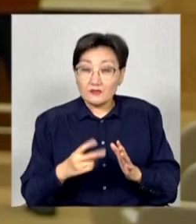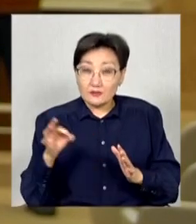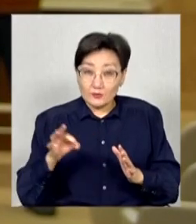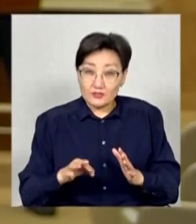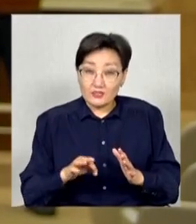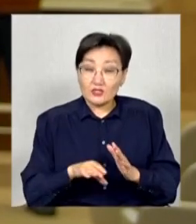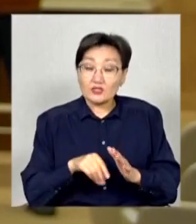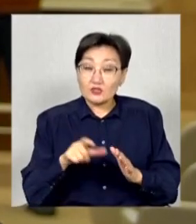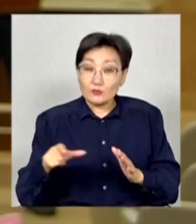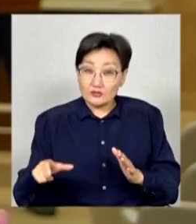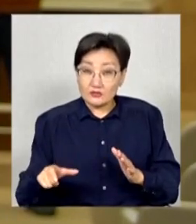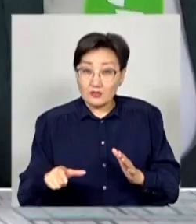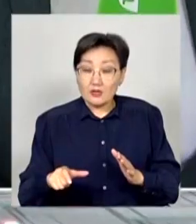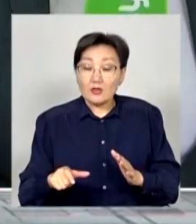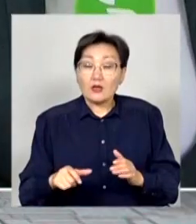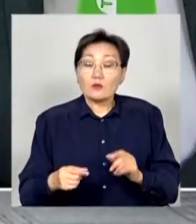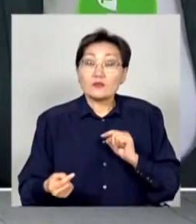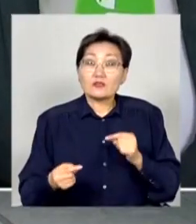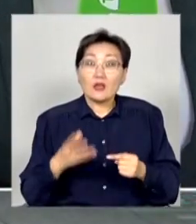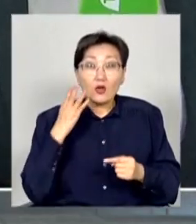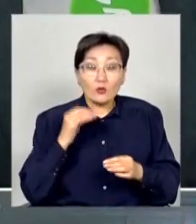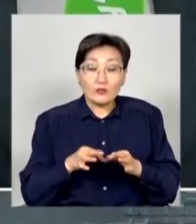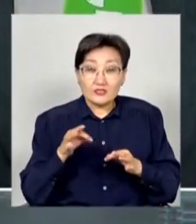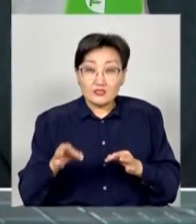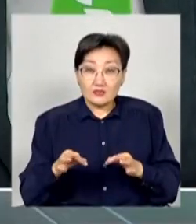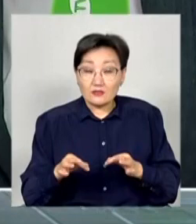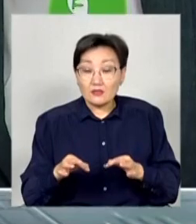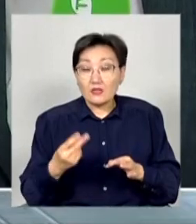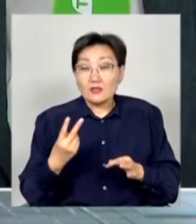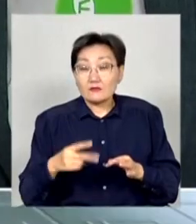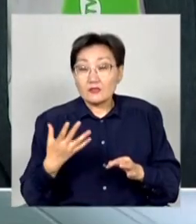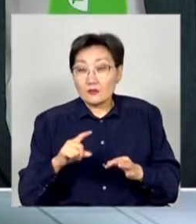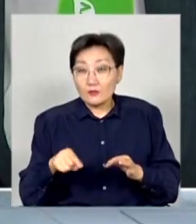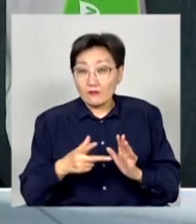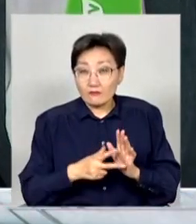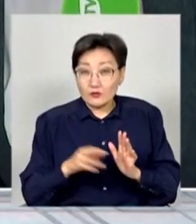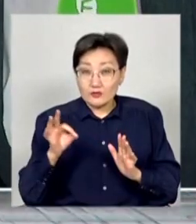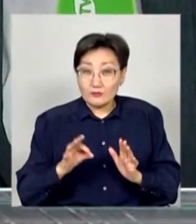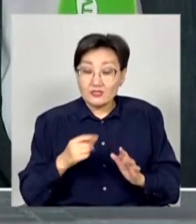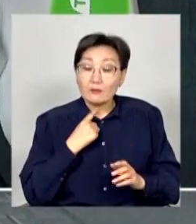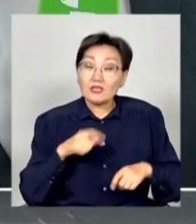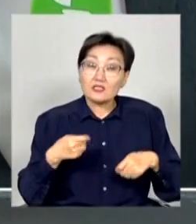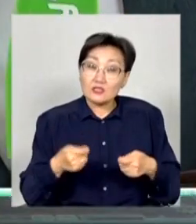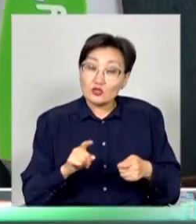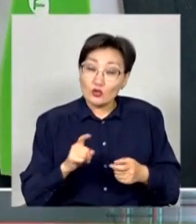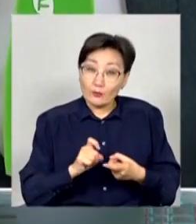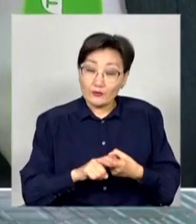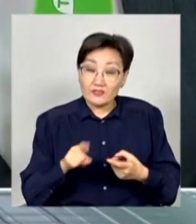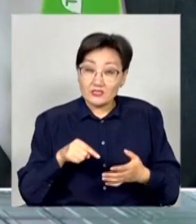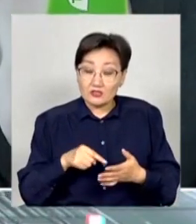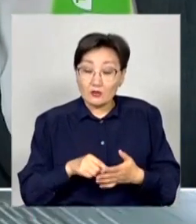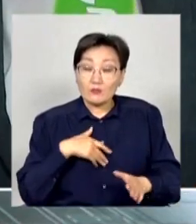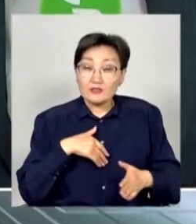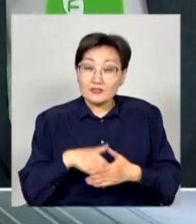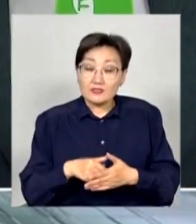64,2% избирателей. В антилидерах Алматинская – это 25,8% проголосовавших. Что касается городов,